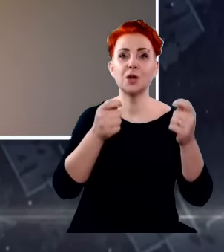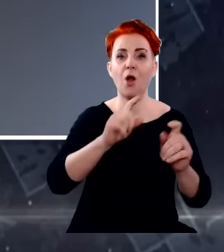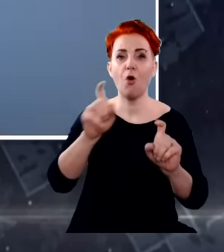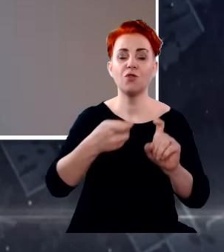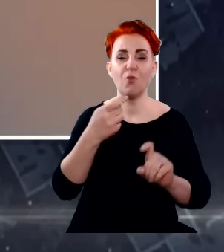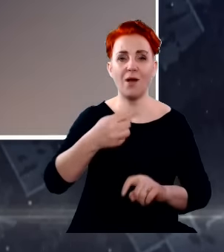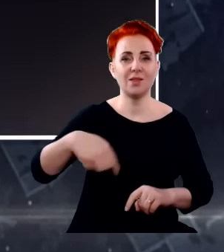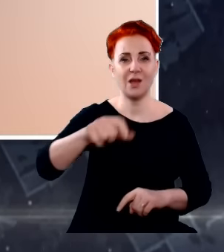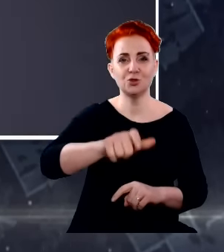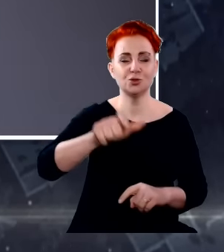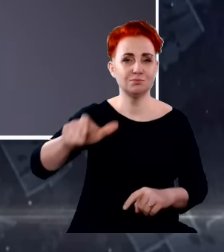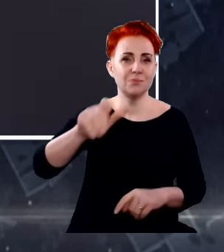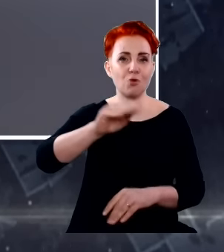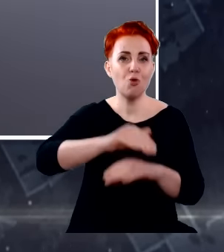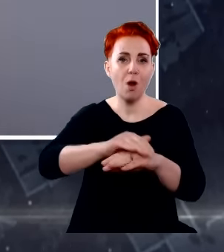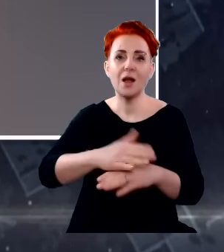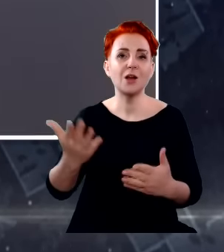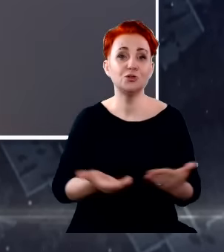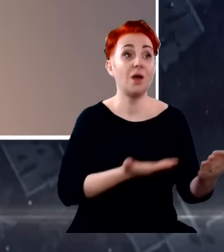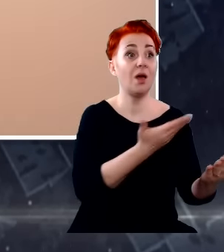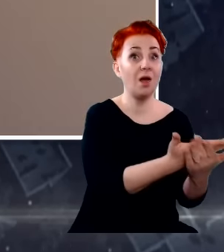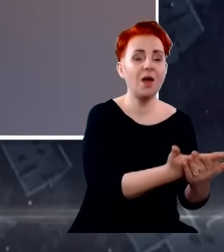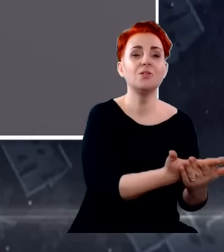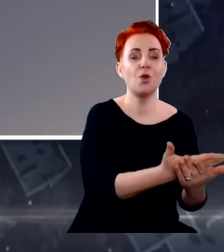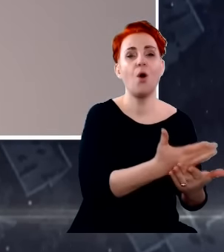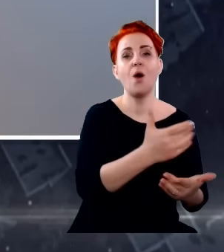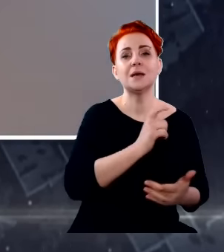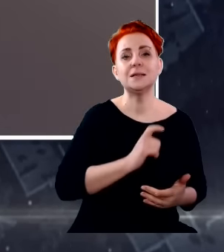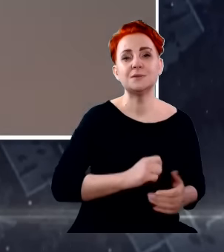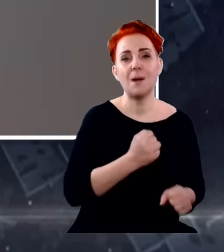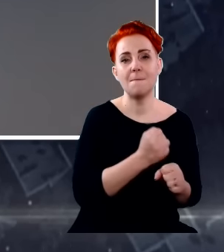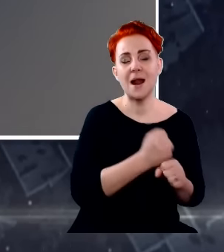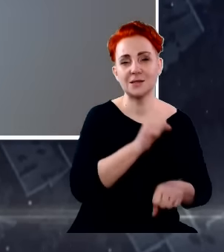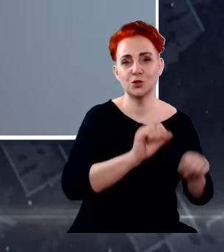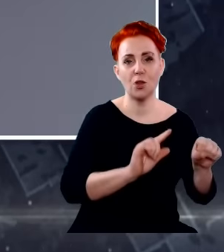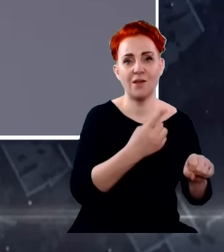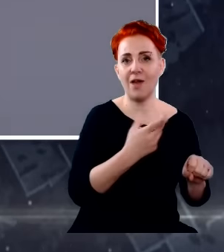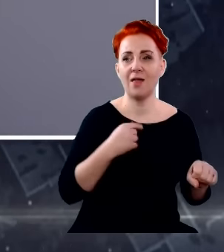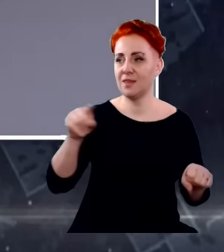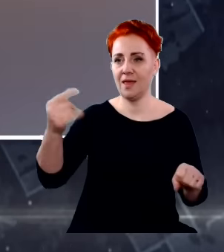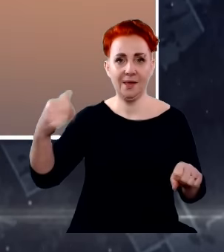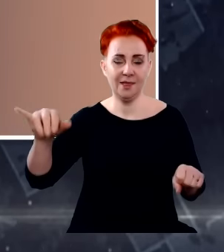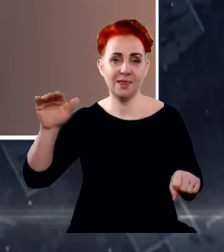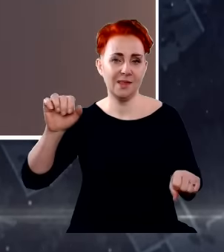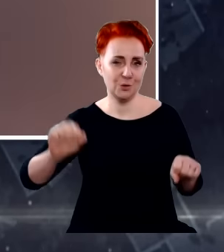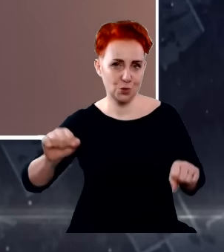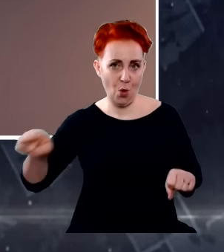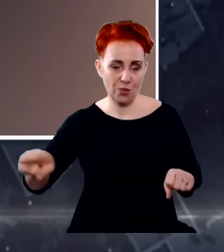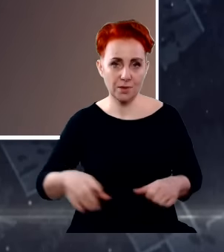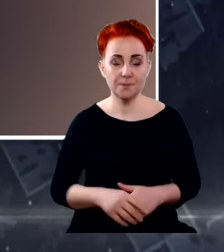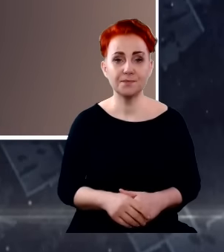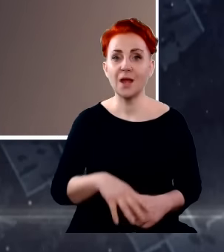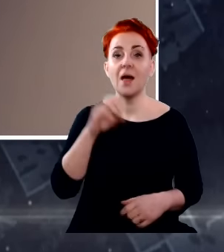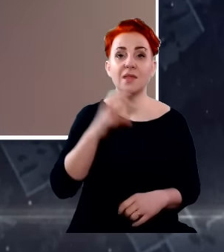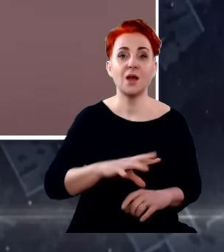nie tam, gdzie oni je złożyli, tylko do Izby Pracy Sądu Najwyższego. A na dodatek jeszcze, to jest najgorsze, że